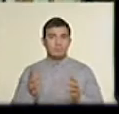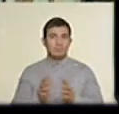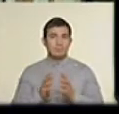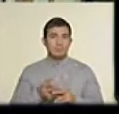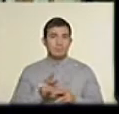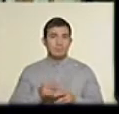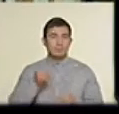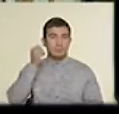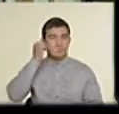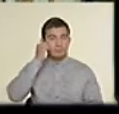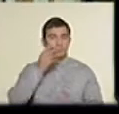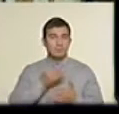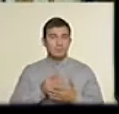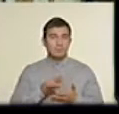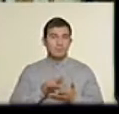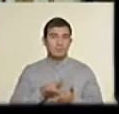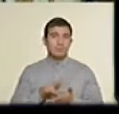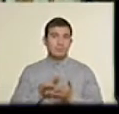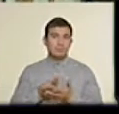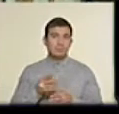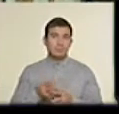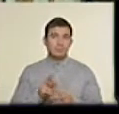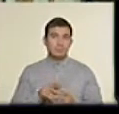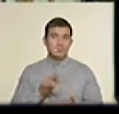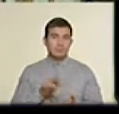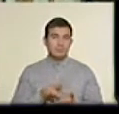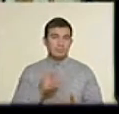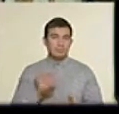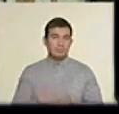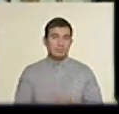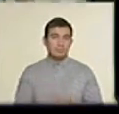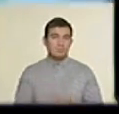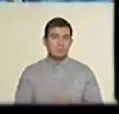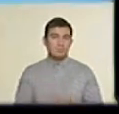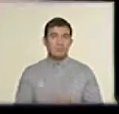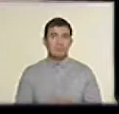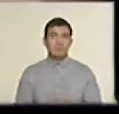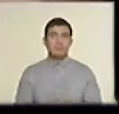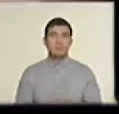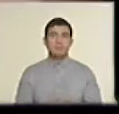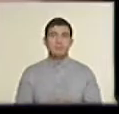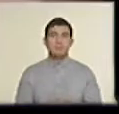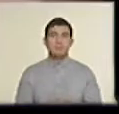madaniy tarixiy turizm markazlari hisoblanadi.